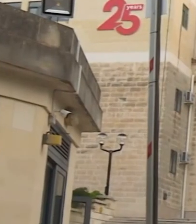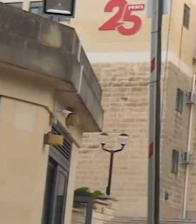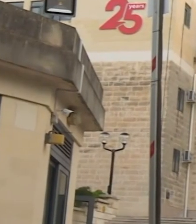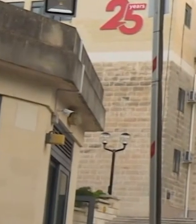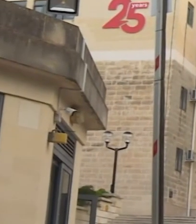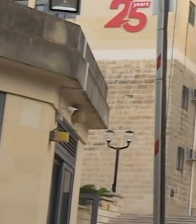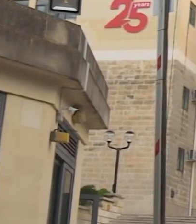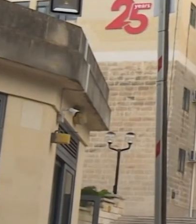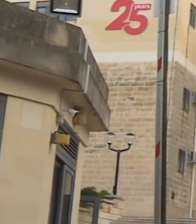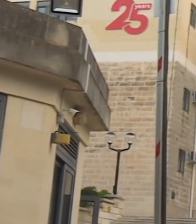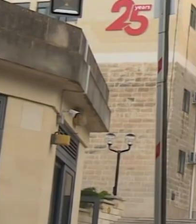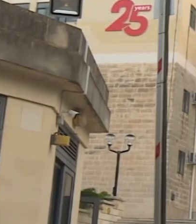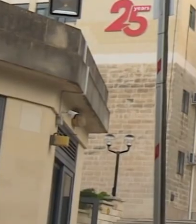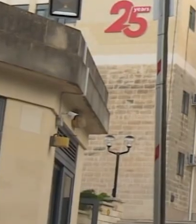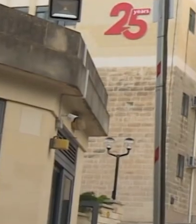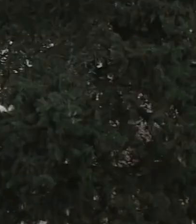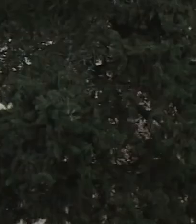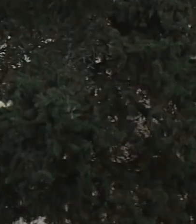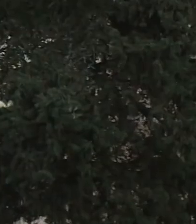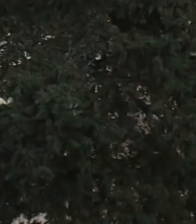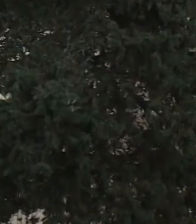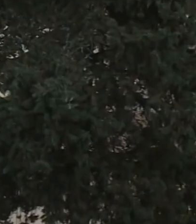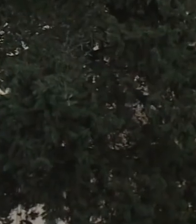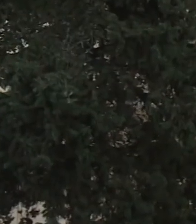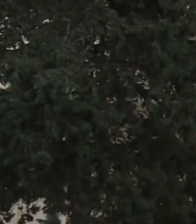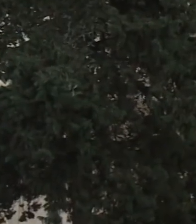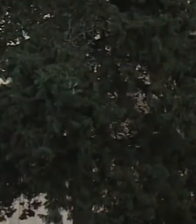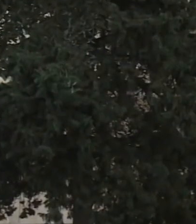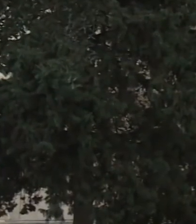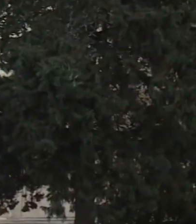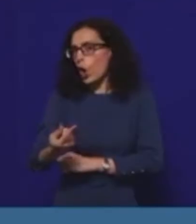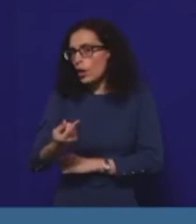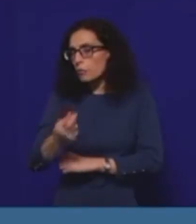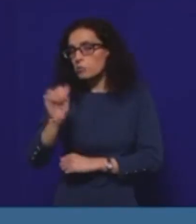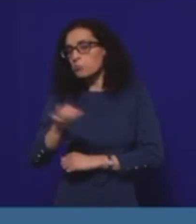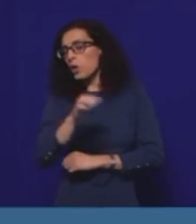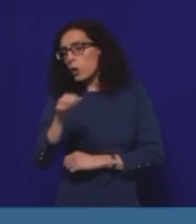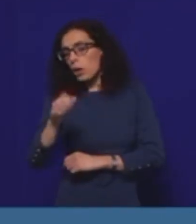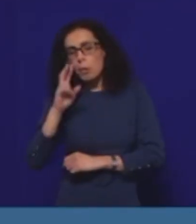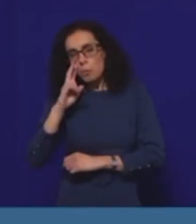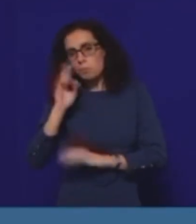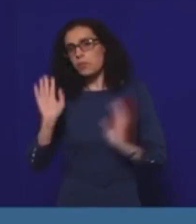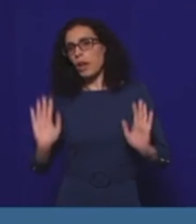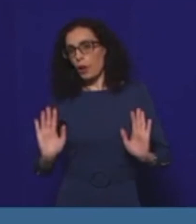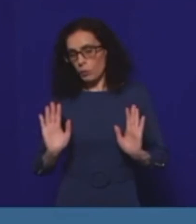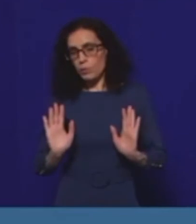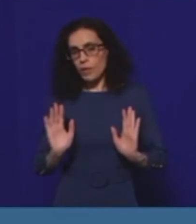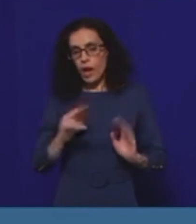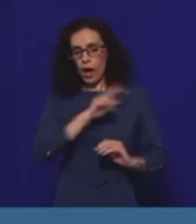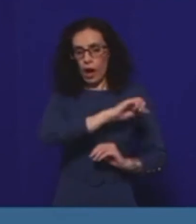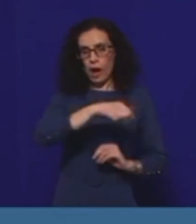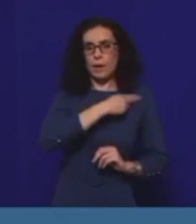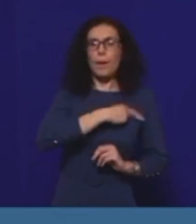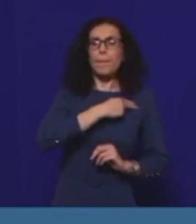l-iskejjel post-sekondarji se jinżammu magħluqa għajr biss għall-eżamijiet. Intant is-Supritendent tas-Saħħa appellat